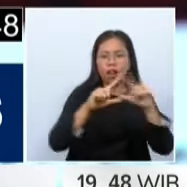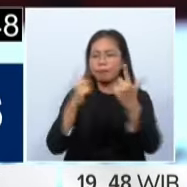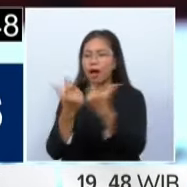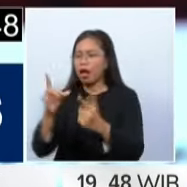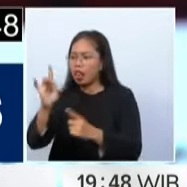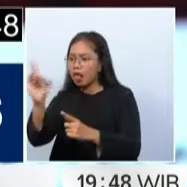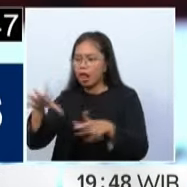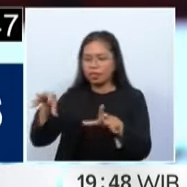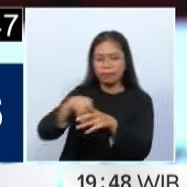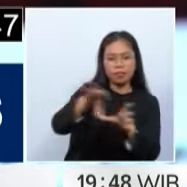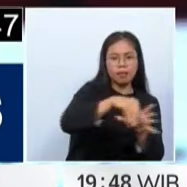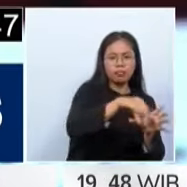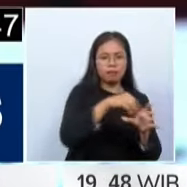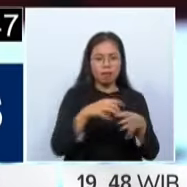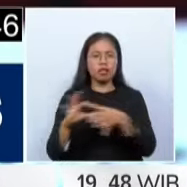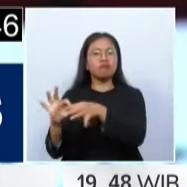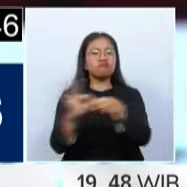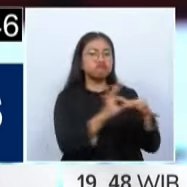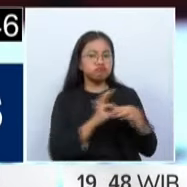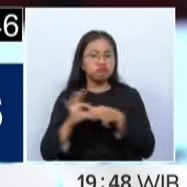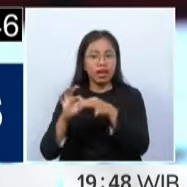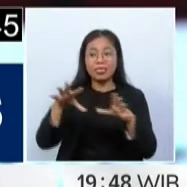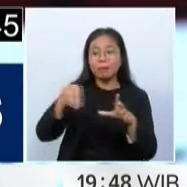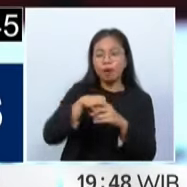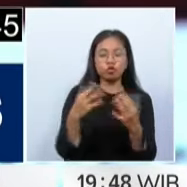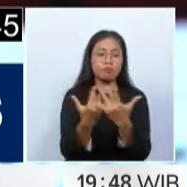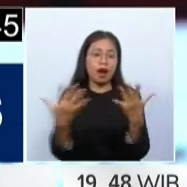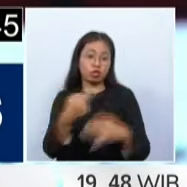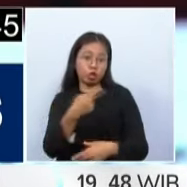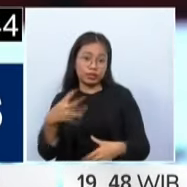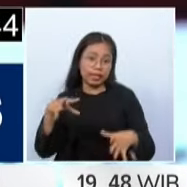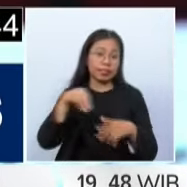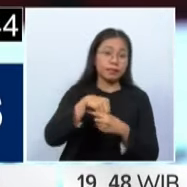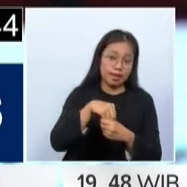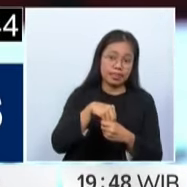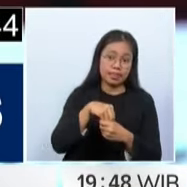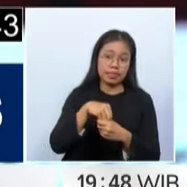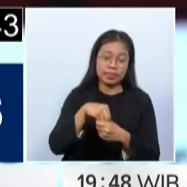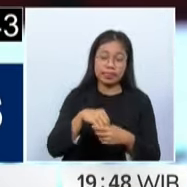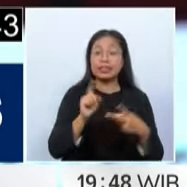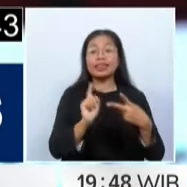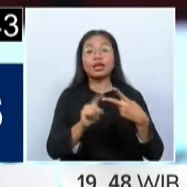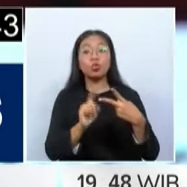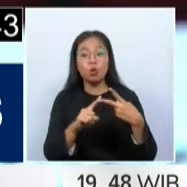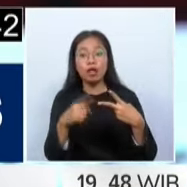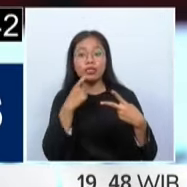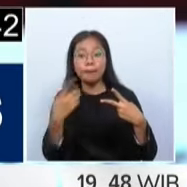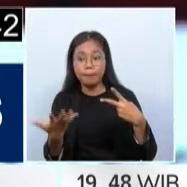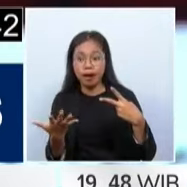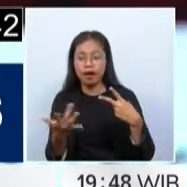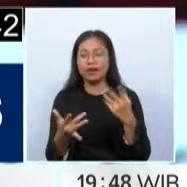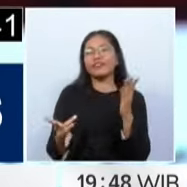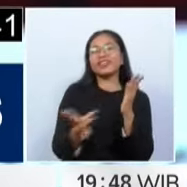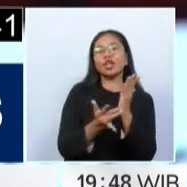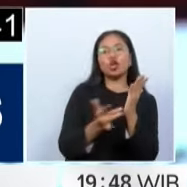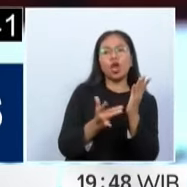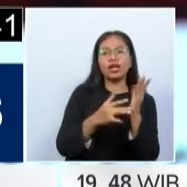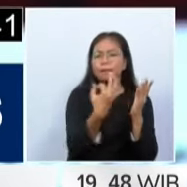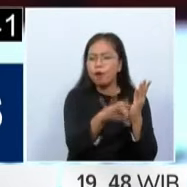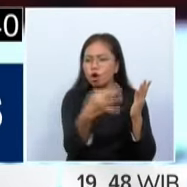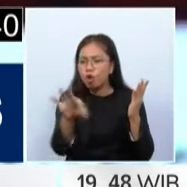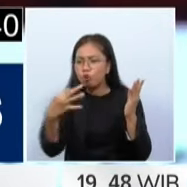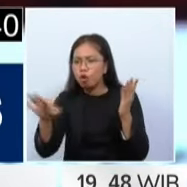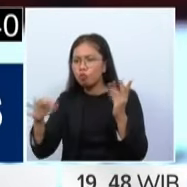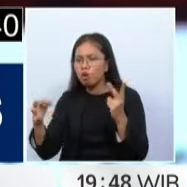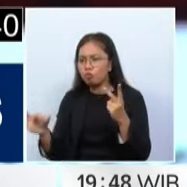termasuk komponen masyarakat yang kedua adalah pengadaan teknologi-teknologi terbaru tapi